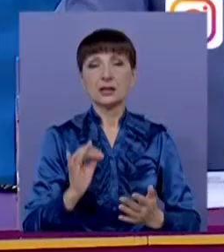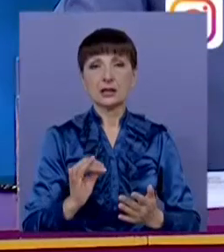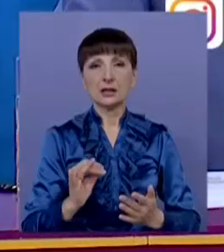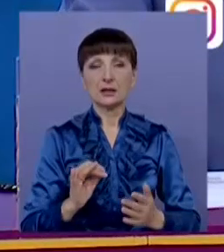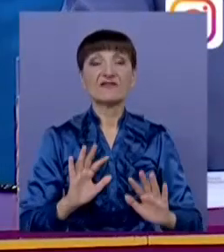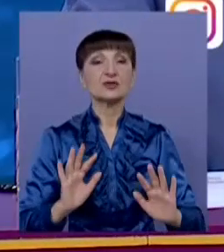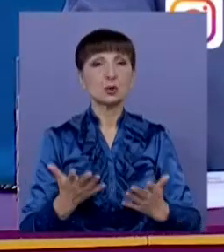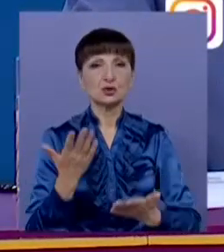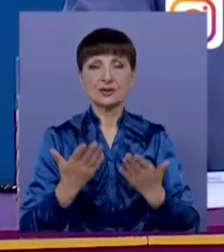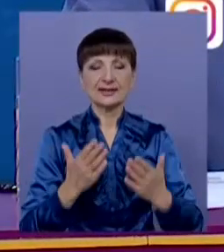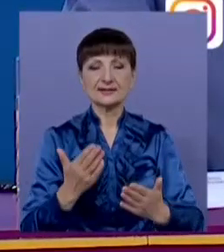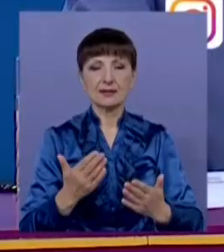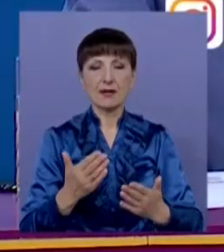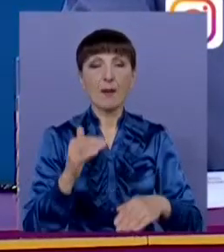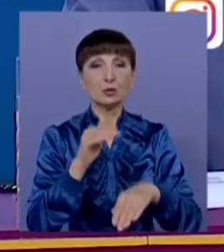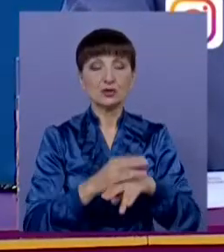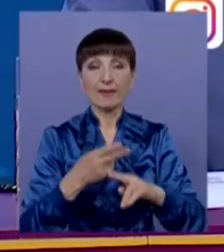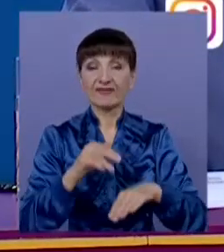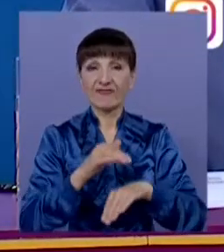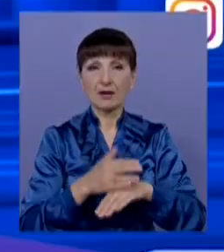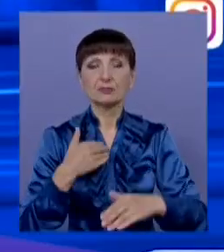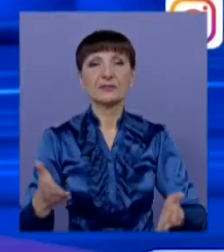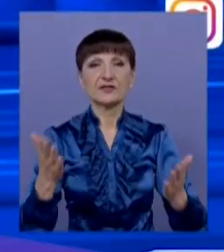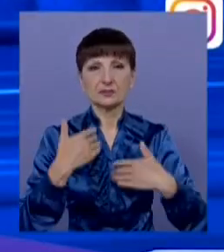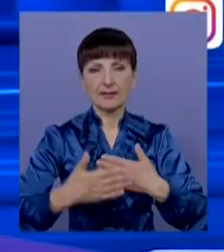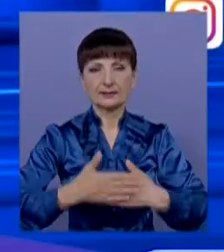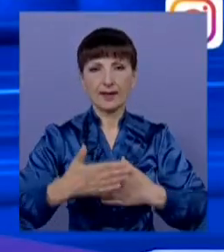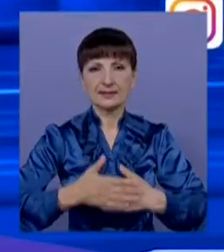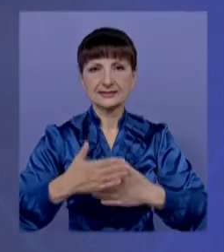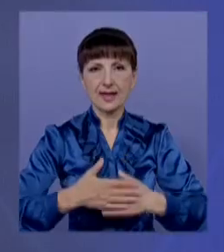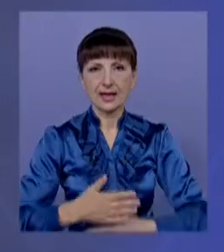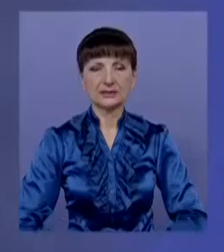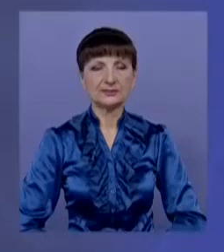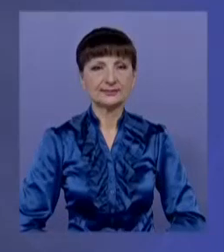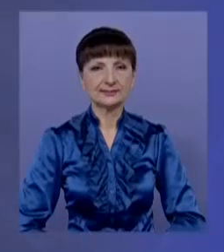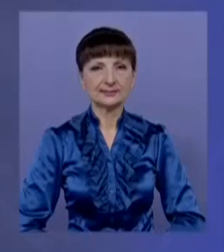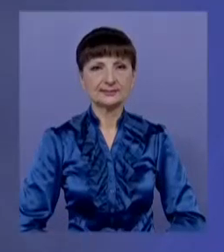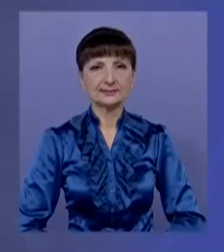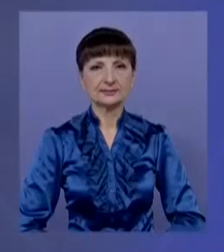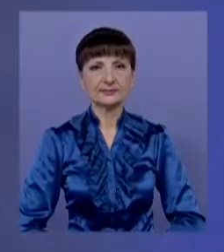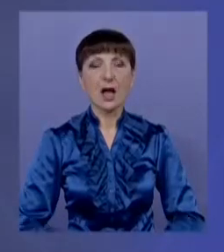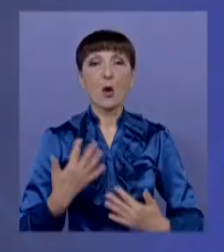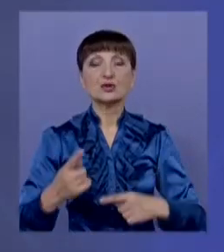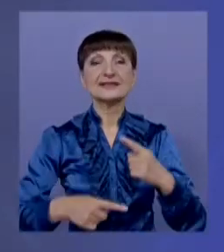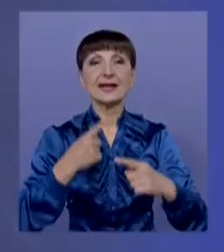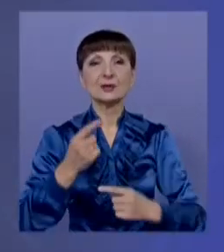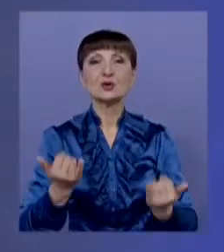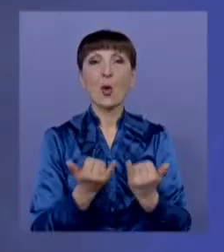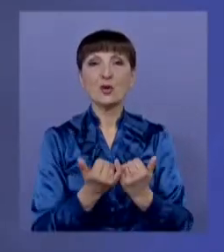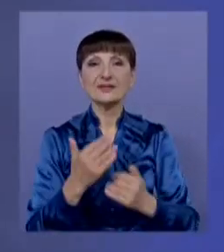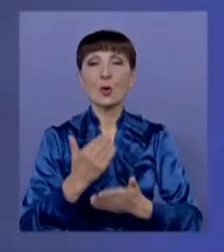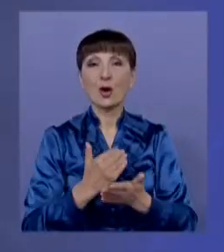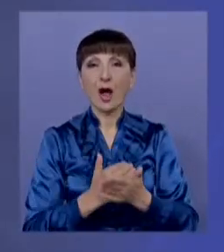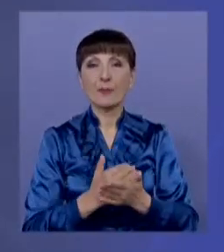в случае обнаружения таких фактов мы привлекаем к административной ответственности. А уже следующим гостем программы